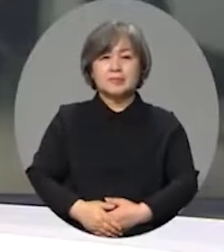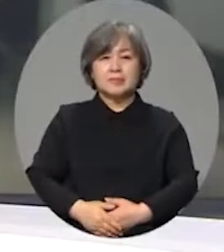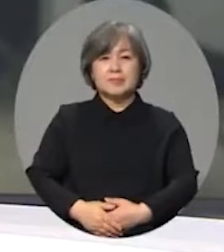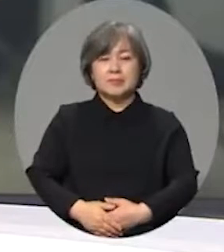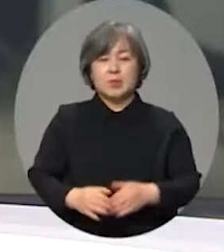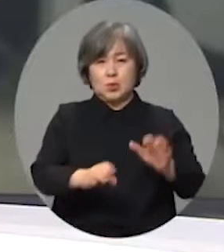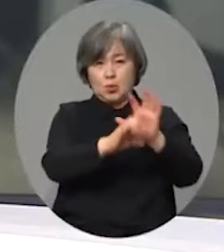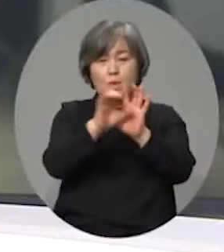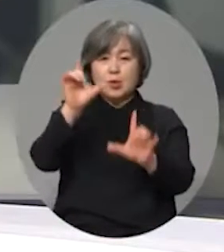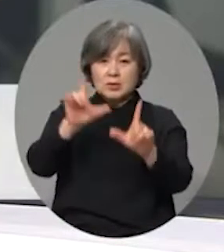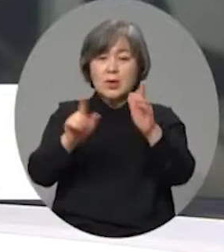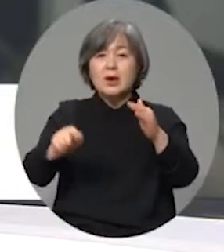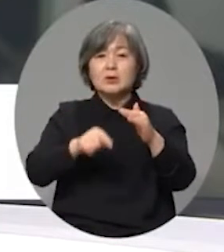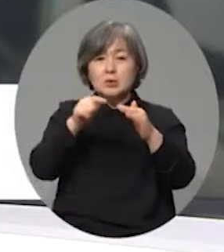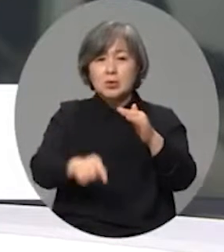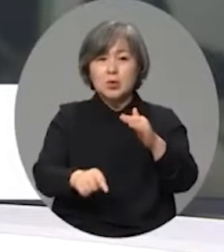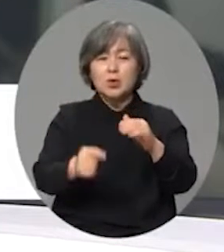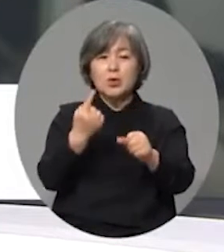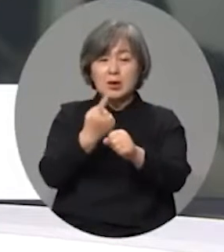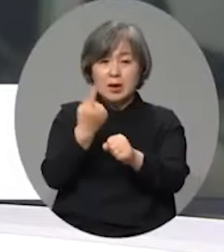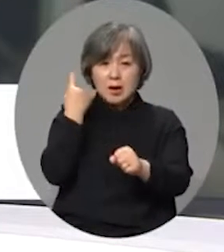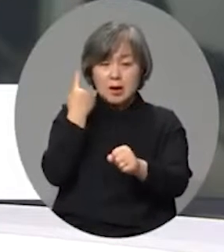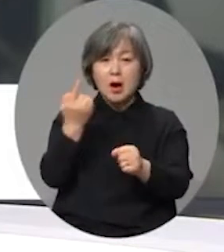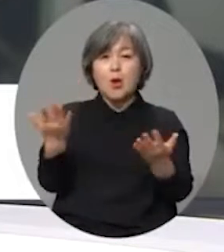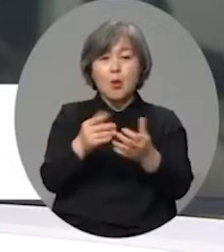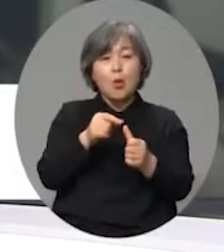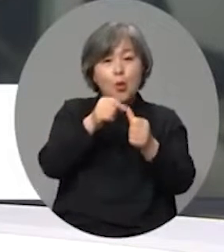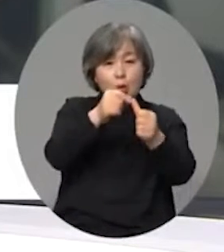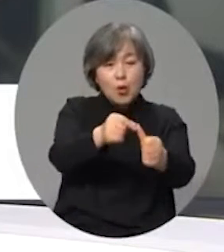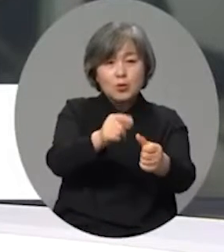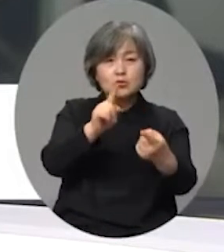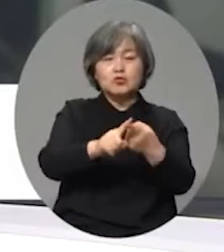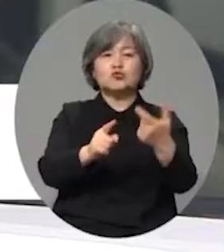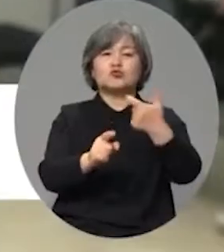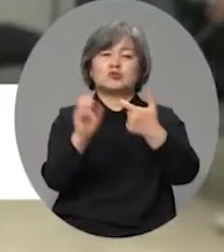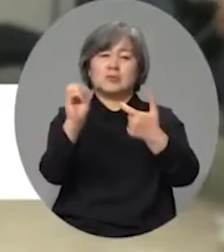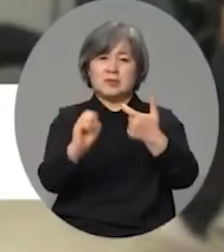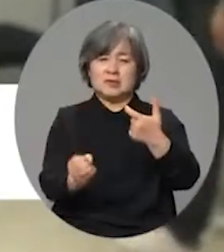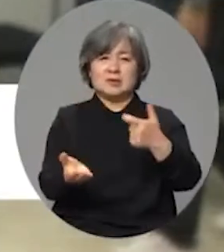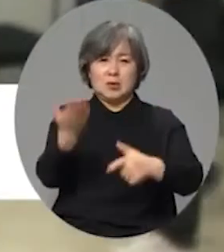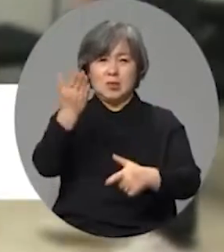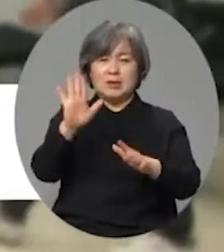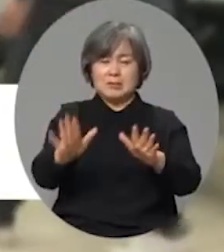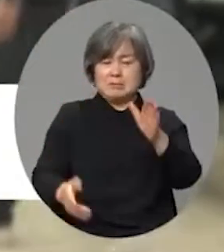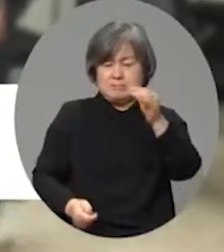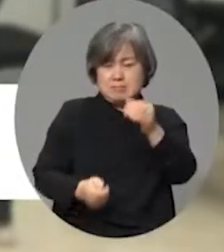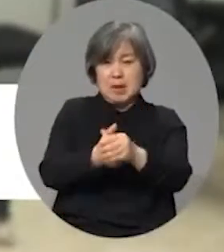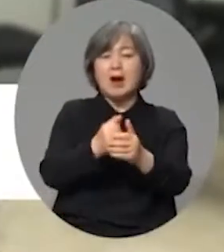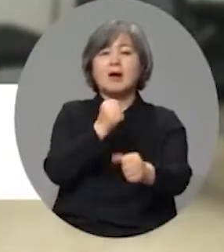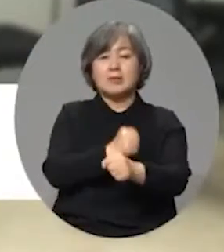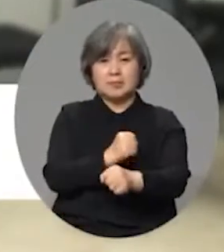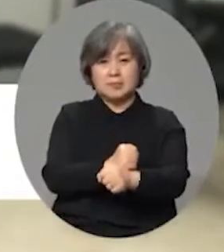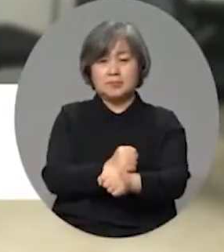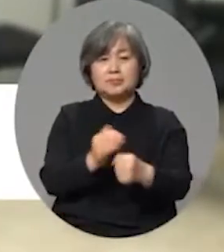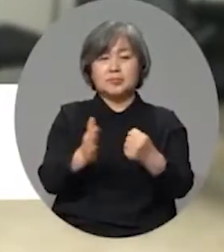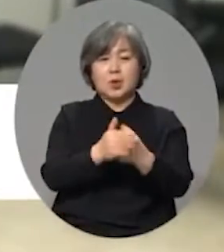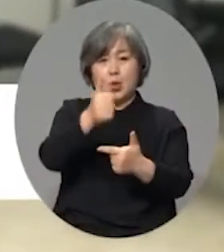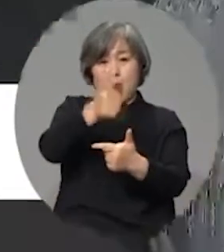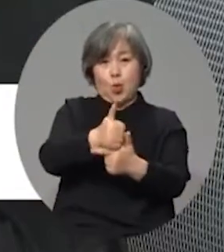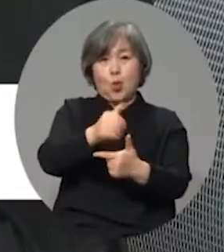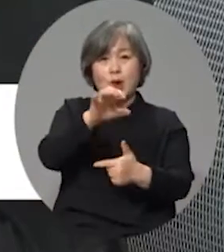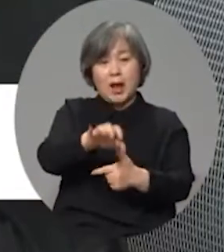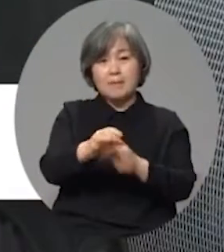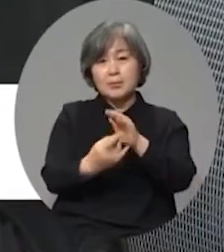큰 알구 사태 속에서도 지난해 돈의 고용률이 60% 를 넘기며 역대 최고치를 기록했습니다 호남 지방